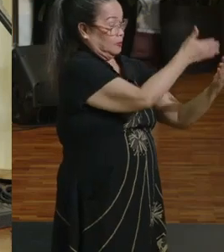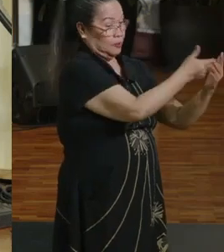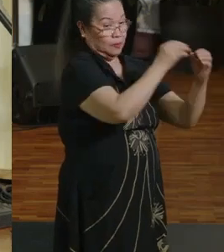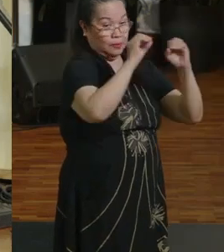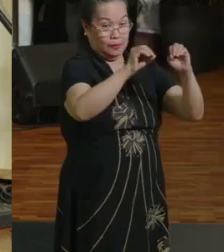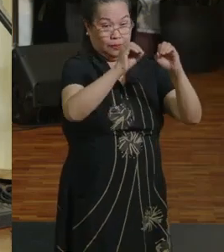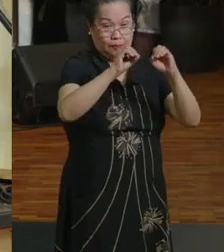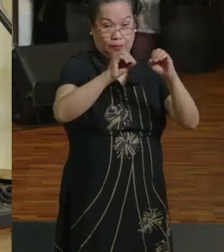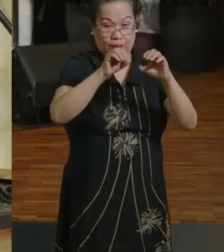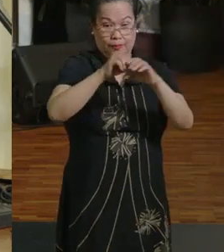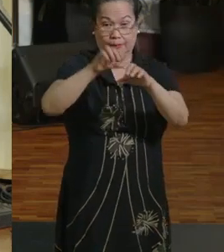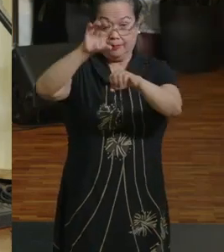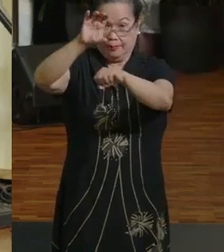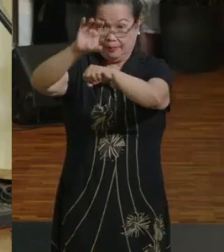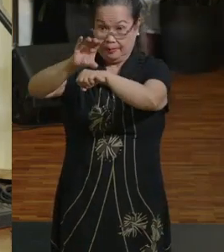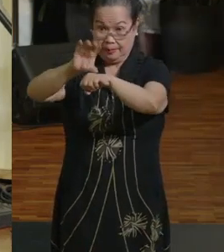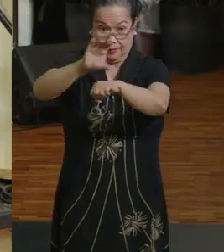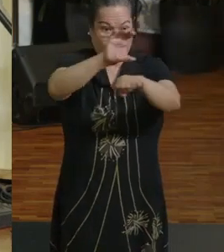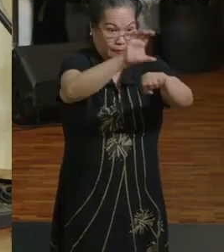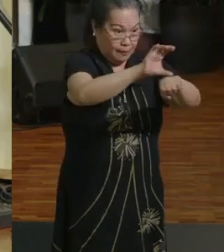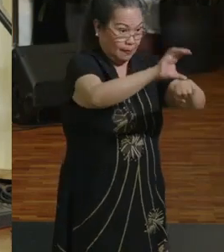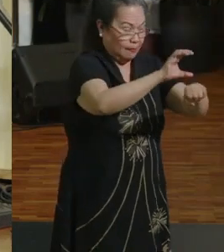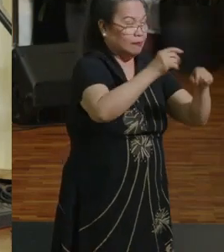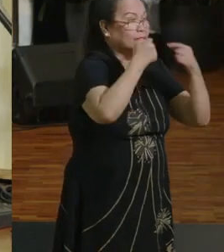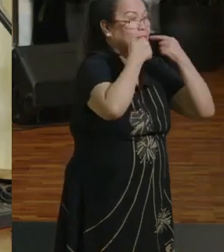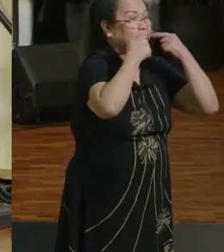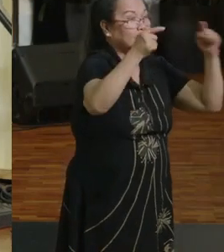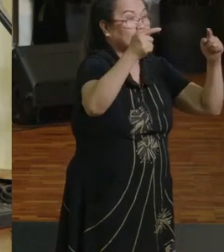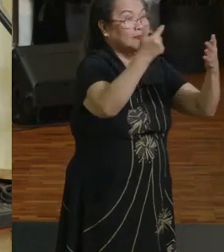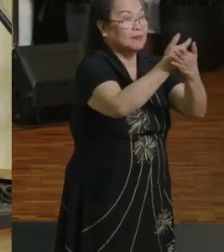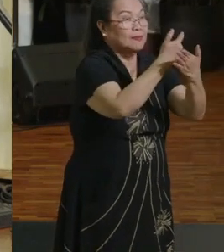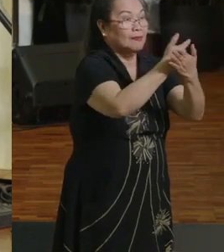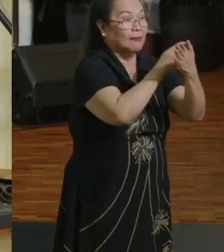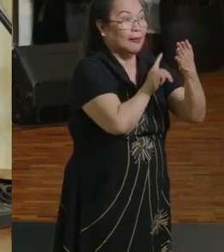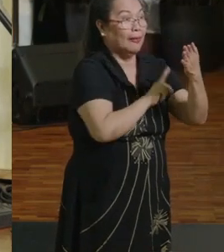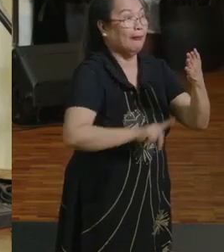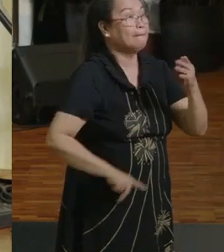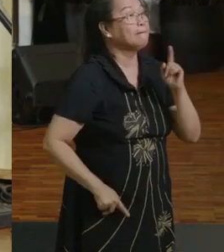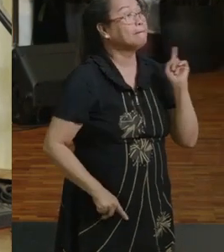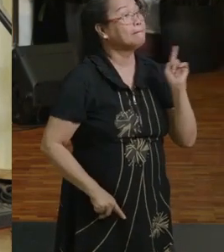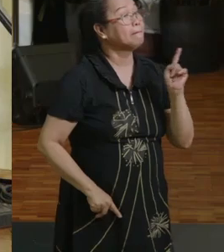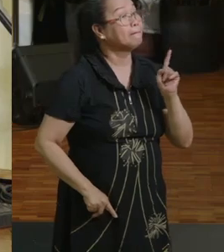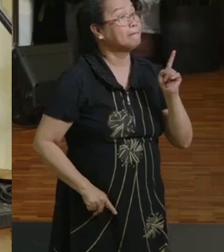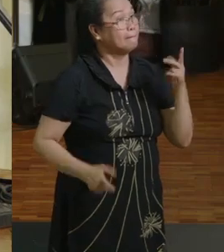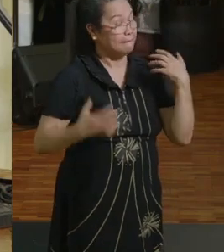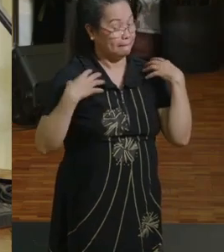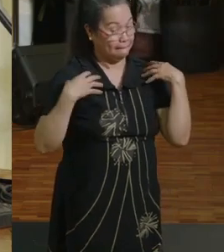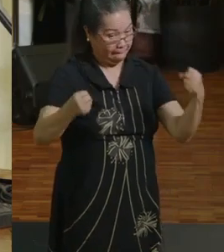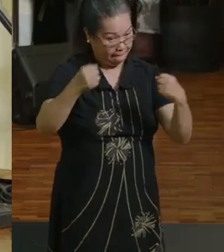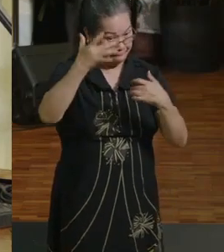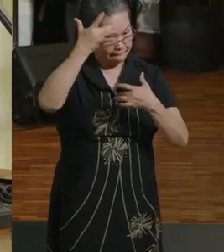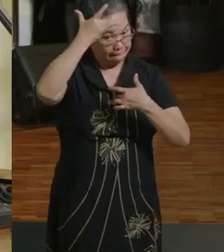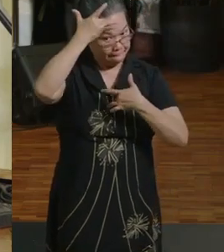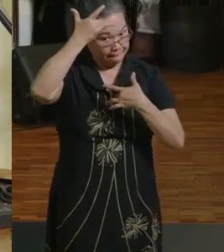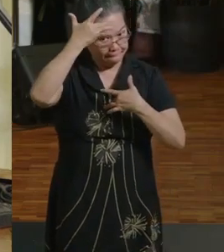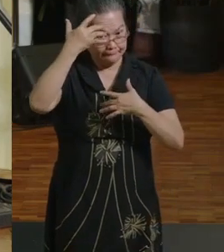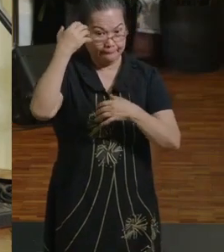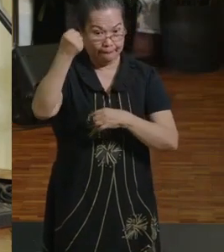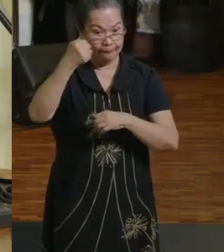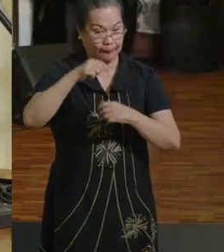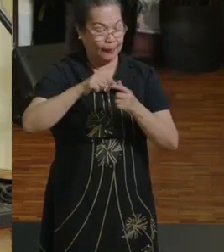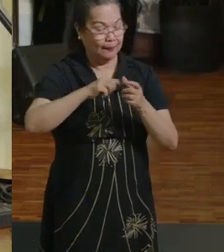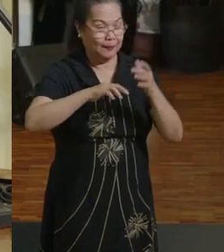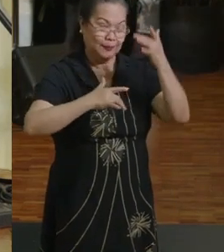in their synagogues and proclaiming the gospel of the kingdom and healing every disease and every